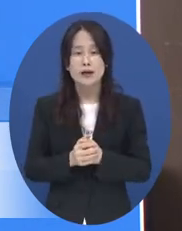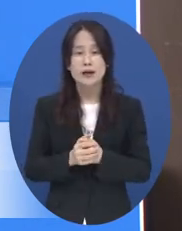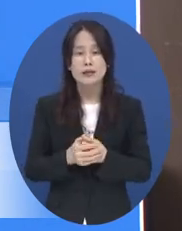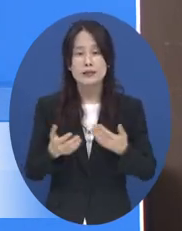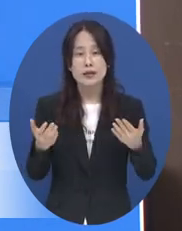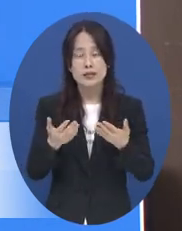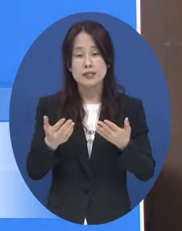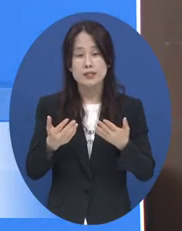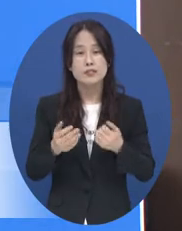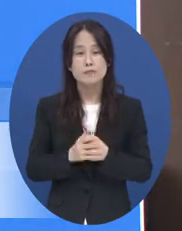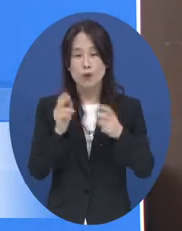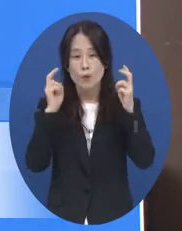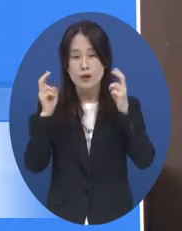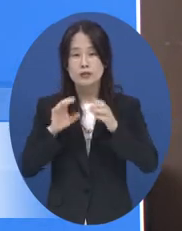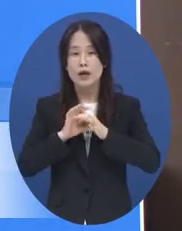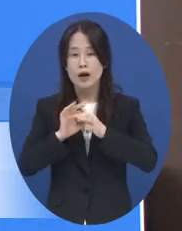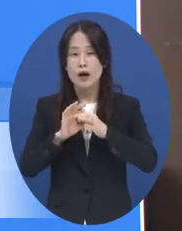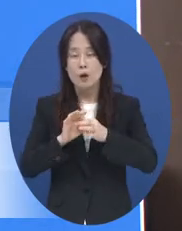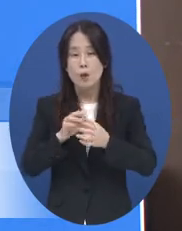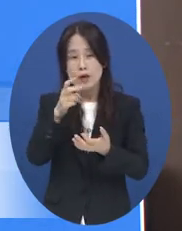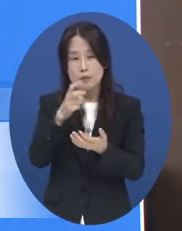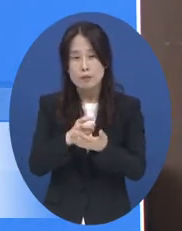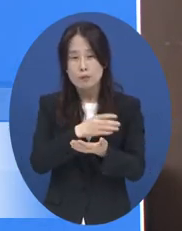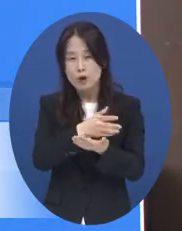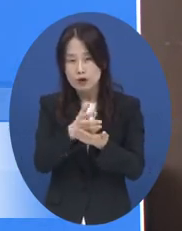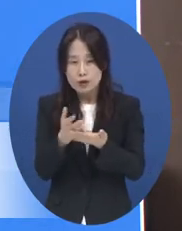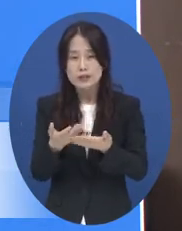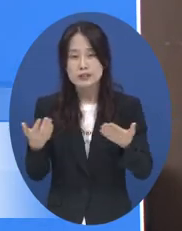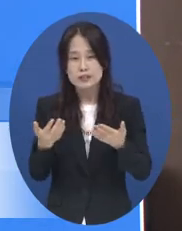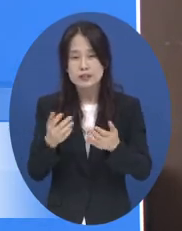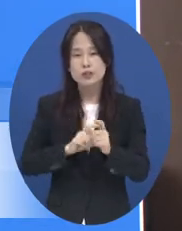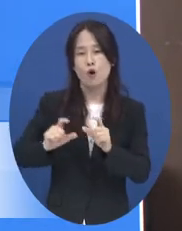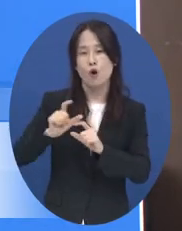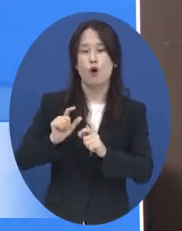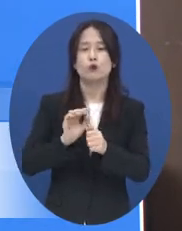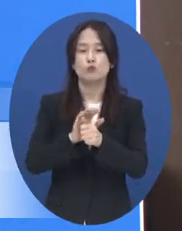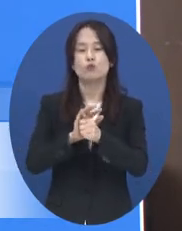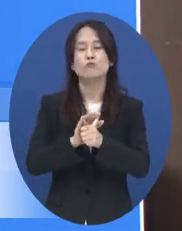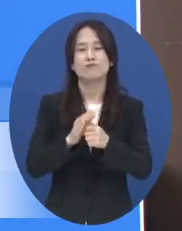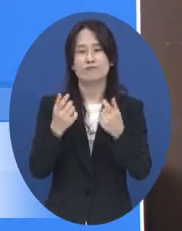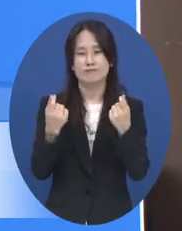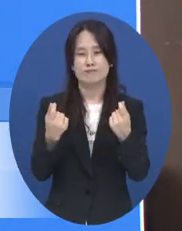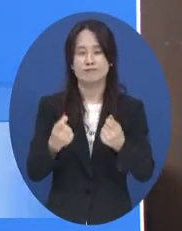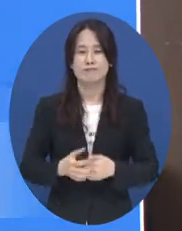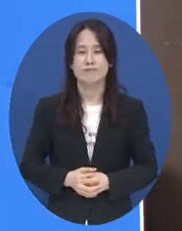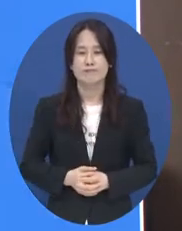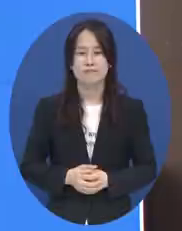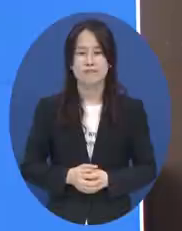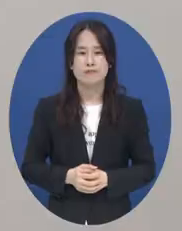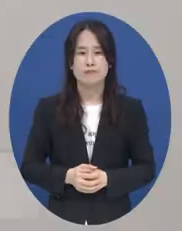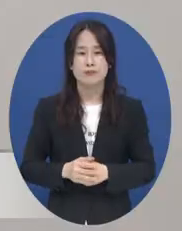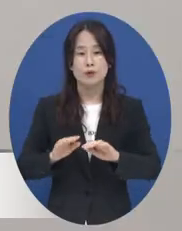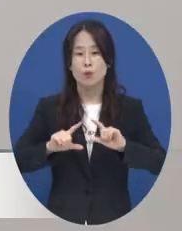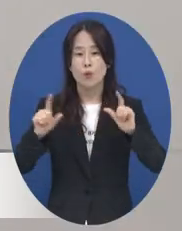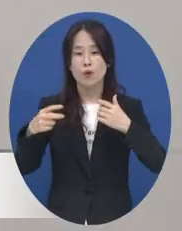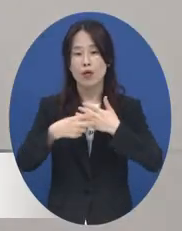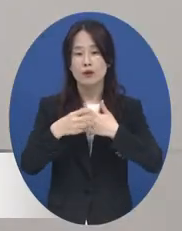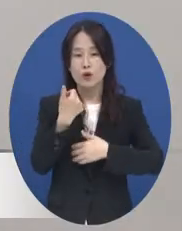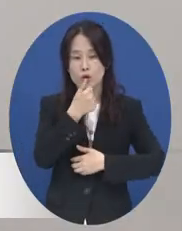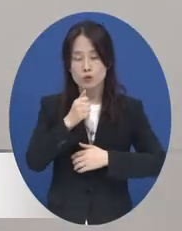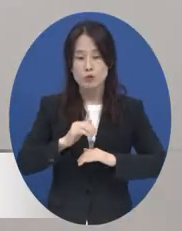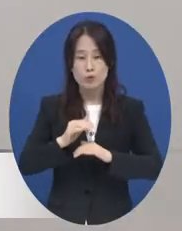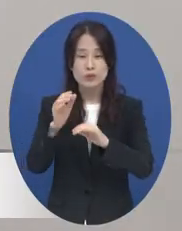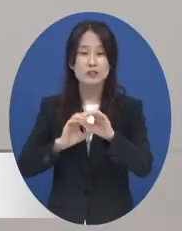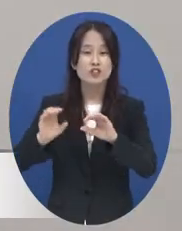모 노무 관련 법 이런 여러가지 여 물은 더 많이 도움을 주신 것 같아요 특히 올해는